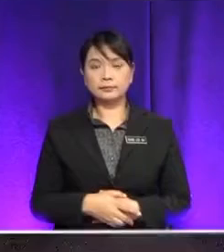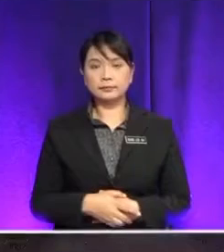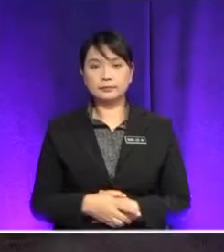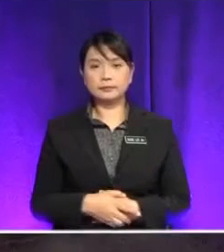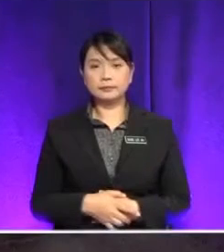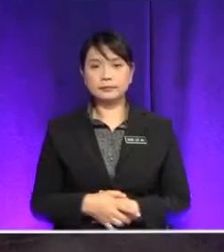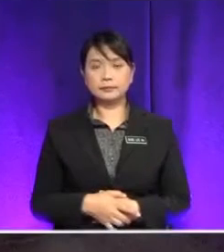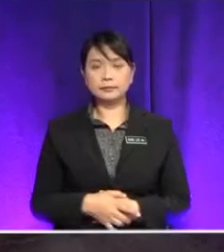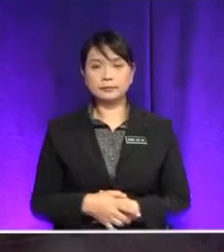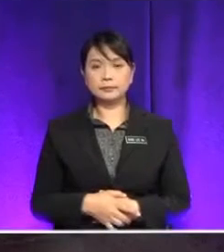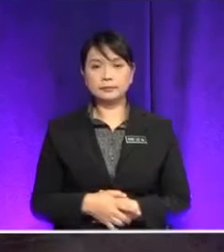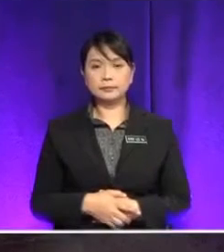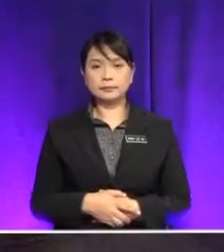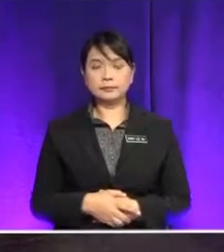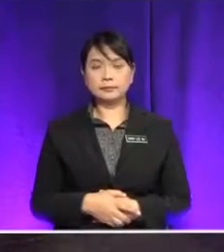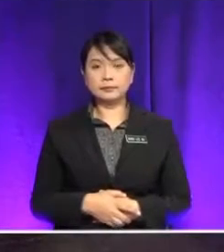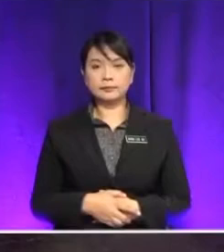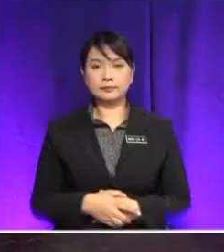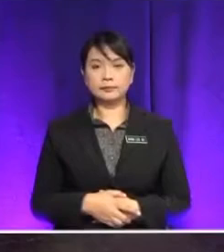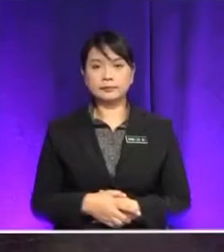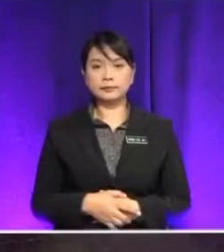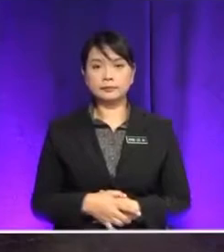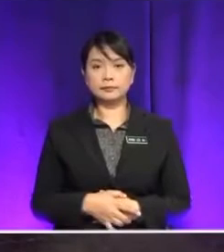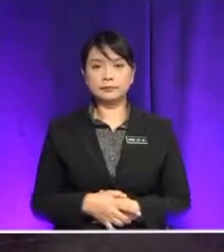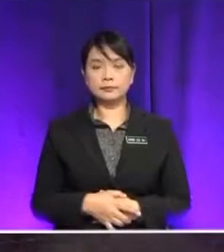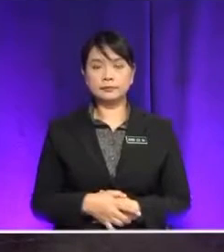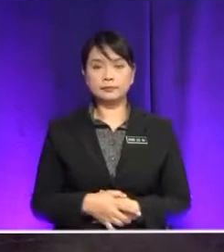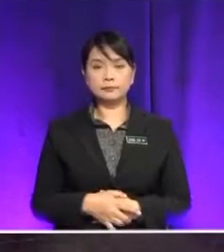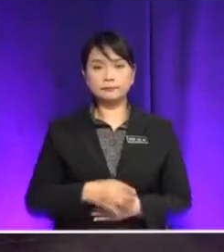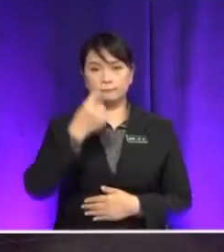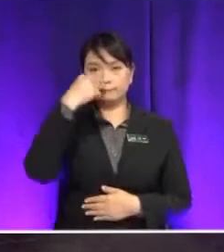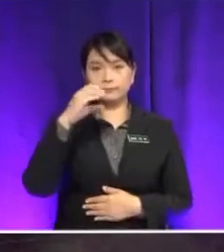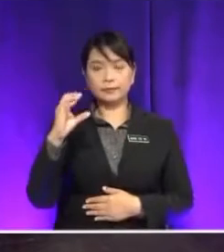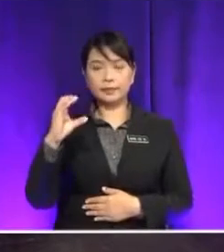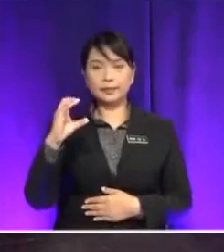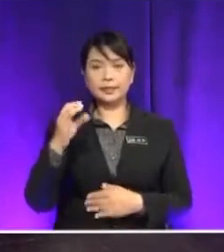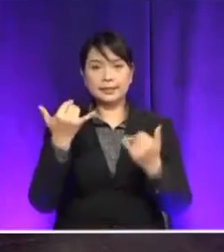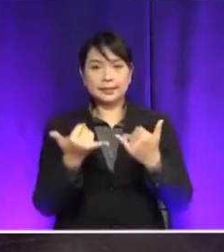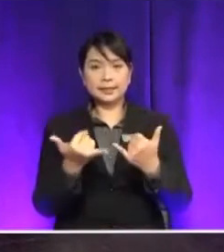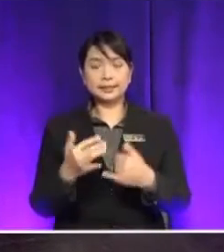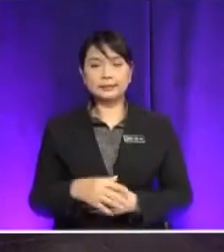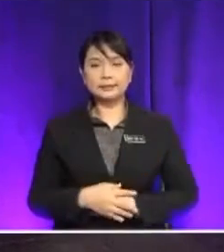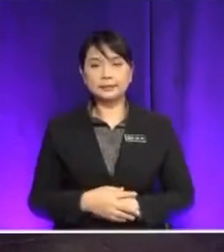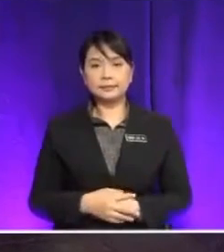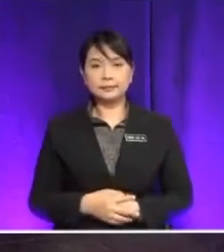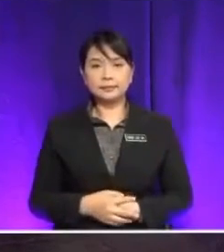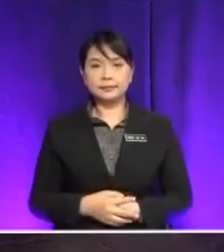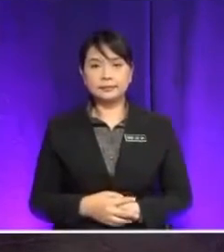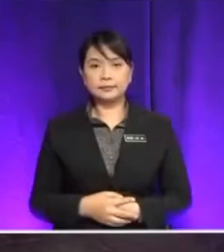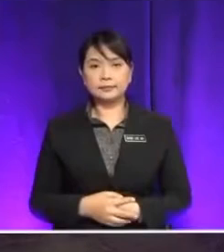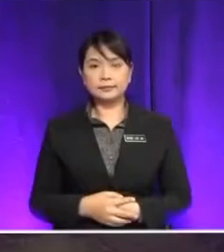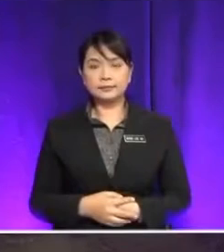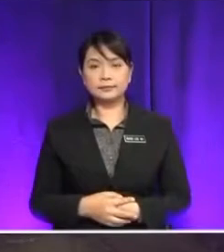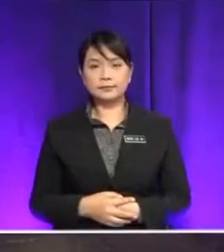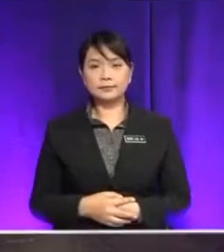Marconi gua ayani2 maka Oke silahkan ada siapa facrudin hakugei Oray Mari